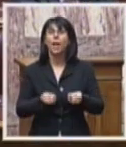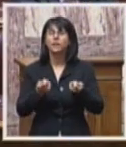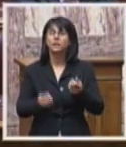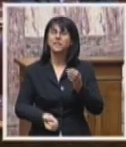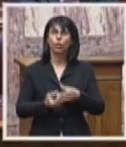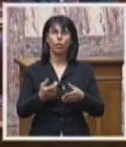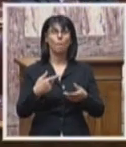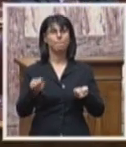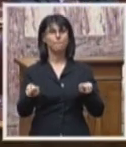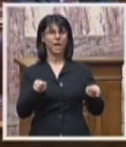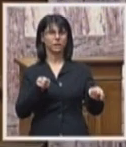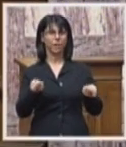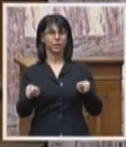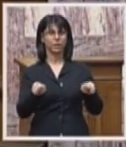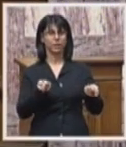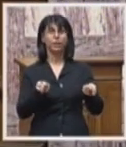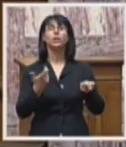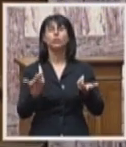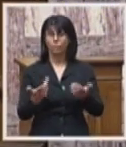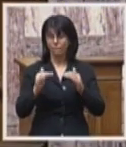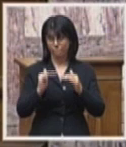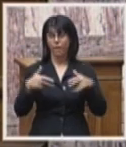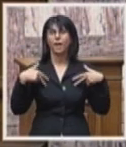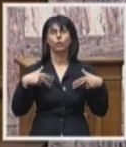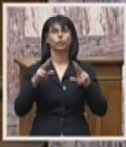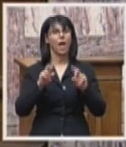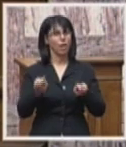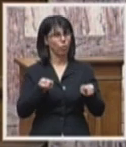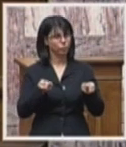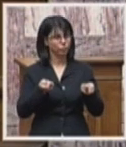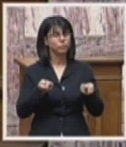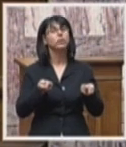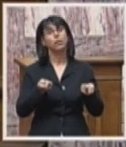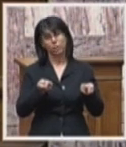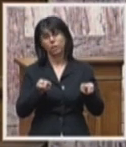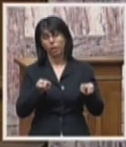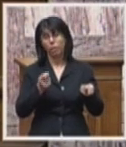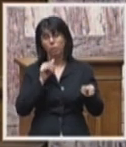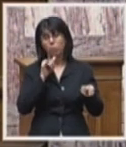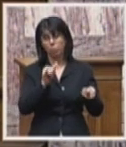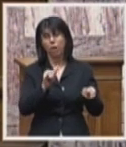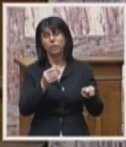management. Διατήρηση, όπως είπα, εθνικού ελέγχου και βεβαίως πάντα